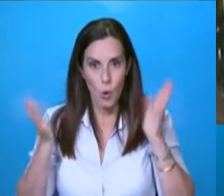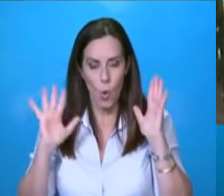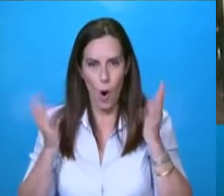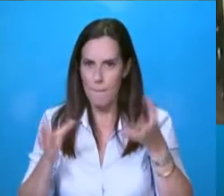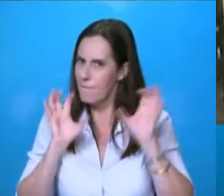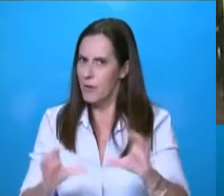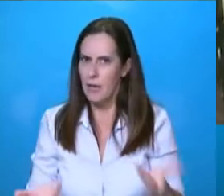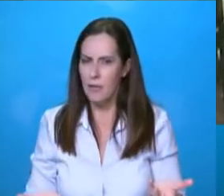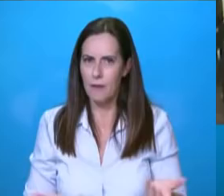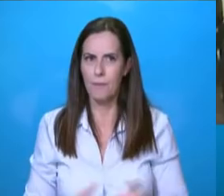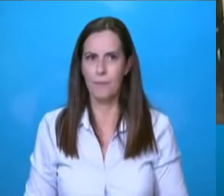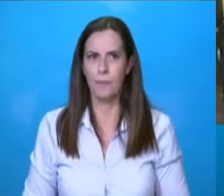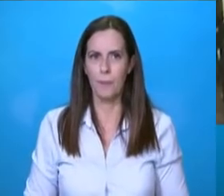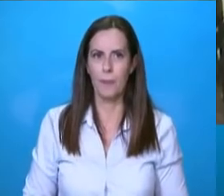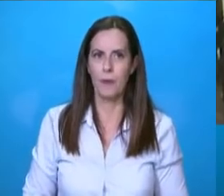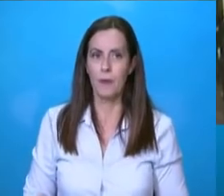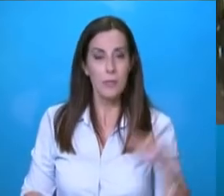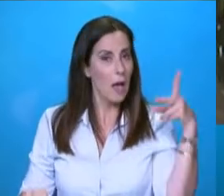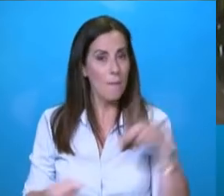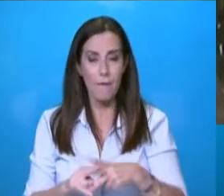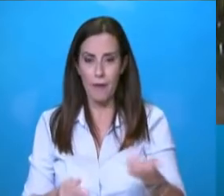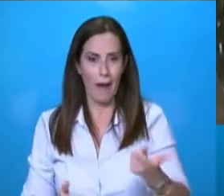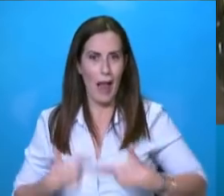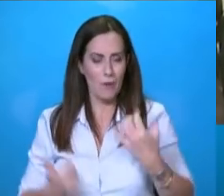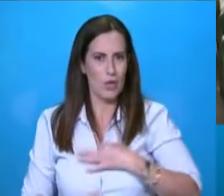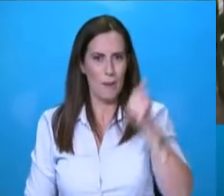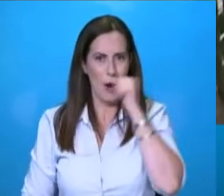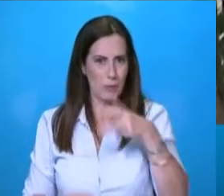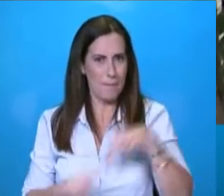זה נורא מרתיע, זה מפריע לך היום שלך,